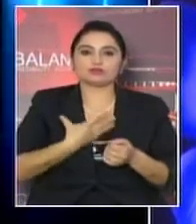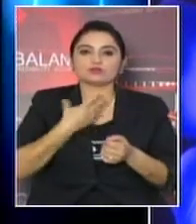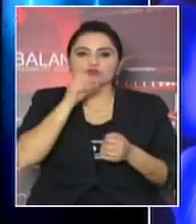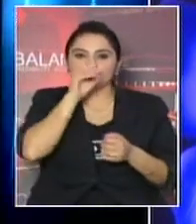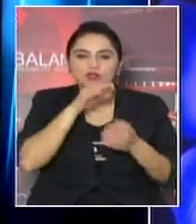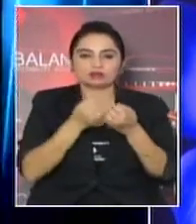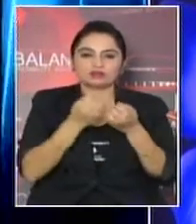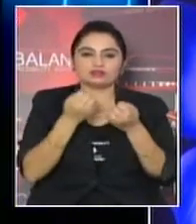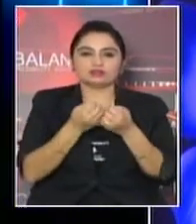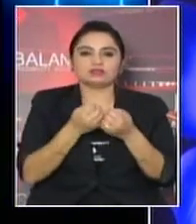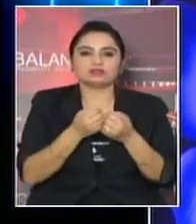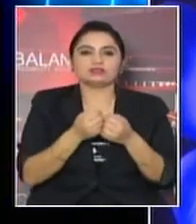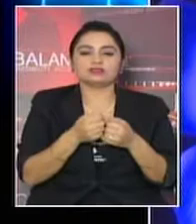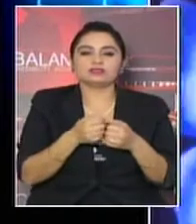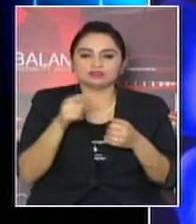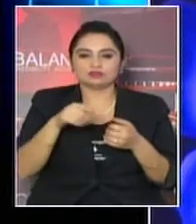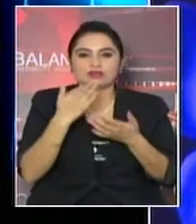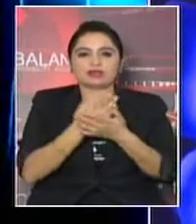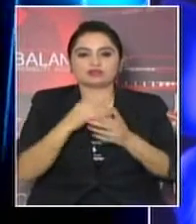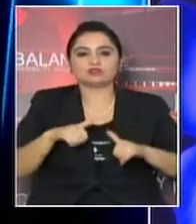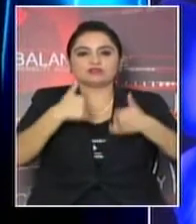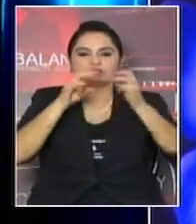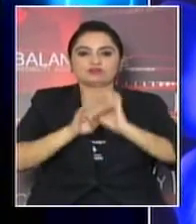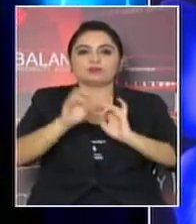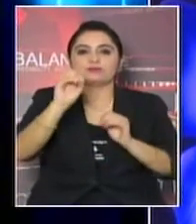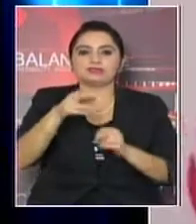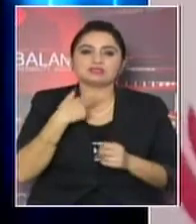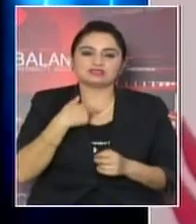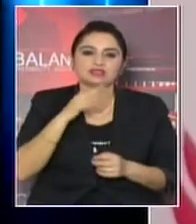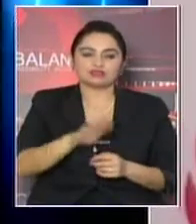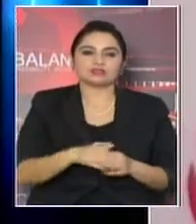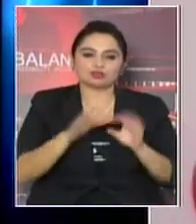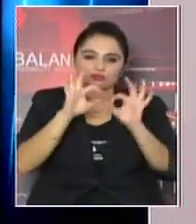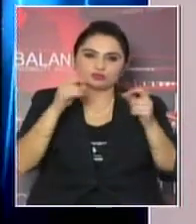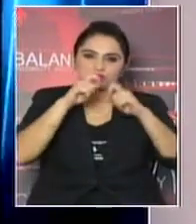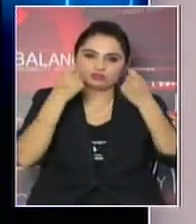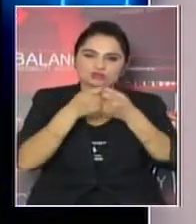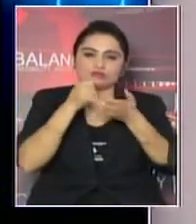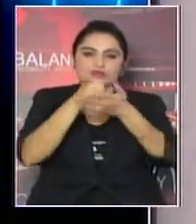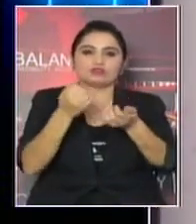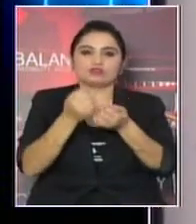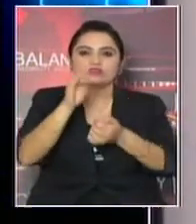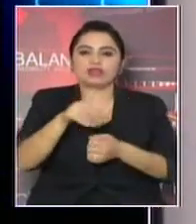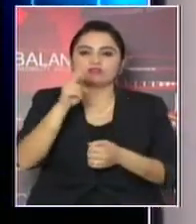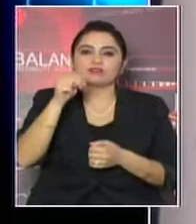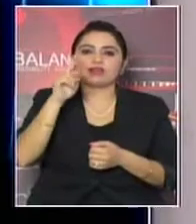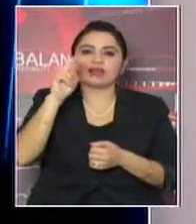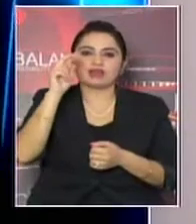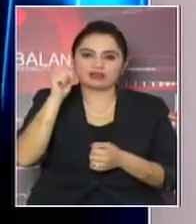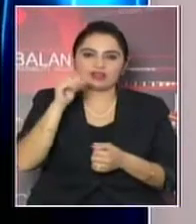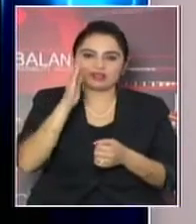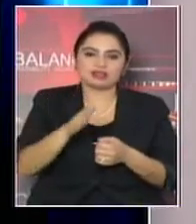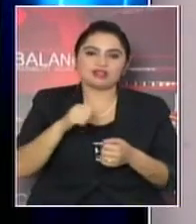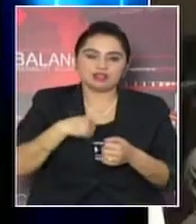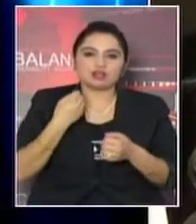गर्दै सम्मेलन सफलताको शुभकामना दिन चाहन्छु। विभिन्न क्षेत्रमा सहयोग गर्दै आएको गैर आवासीय नेपाली सङ्घले अब